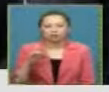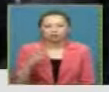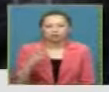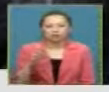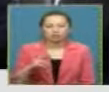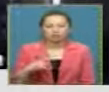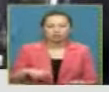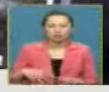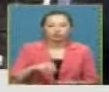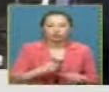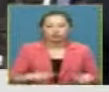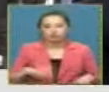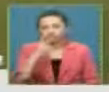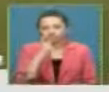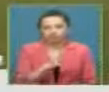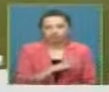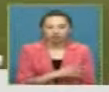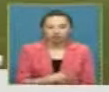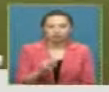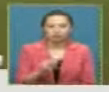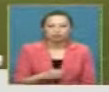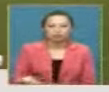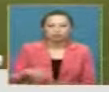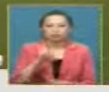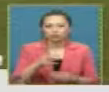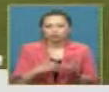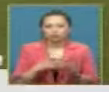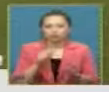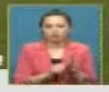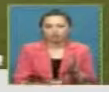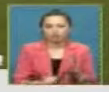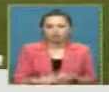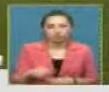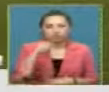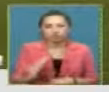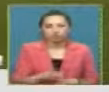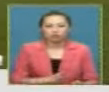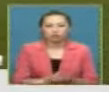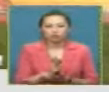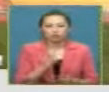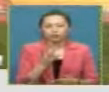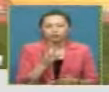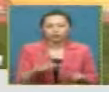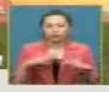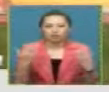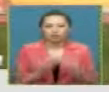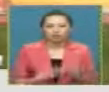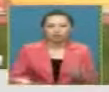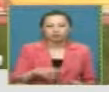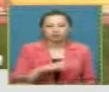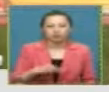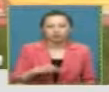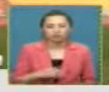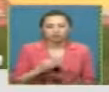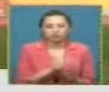футбол алаңының мүмкіндіктерін осылай саралады. Кәсіби мамандар 1968 жылдан бері халыққа қызмет етіп келе жатқан стадионның қақпасы